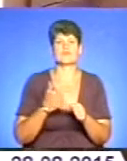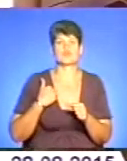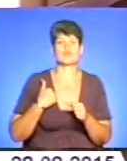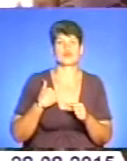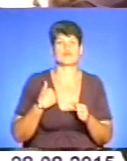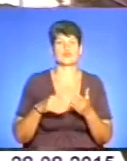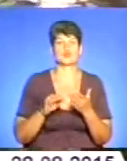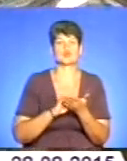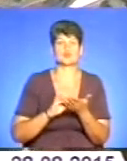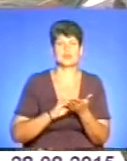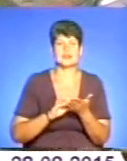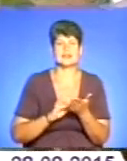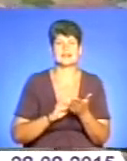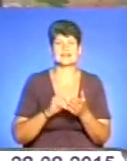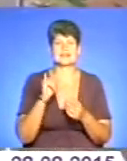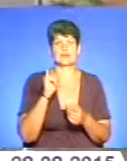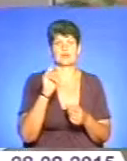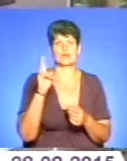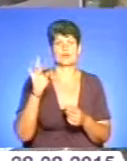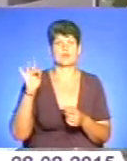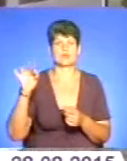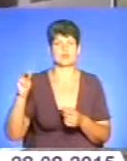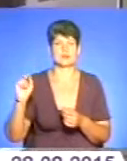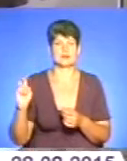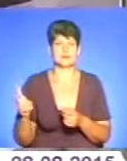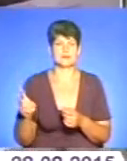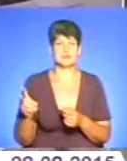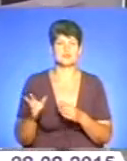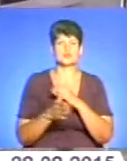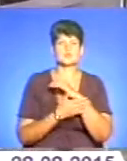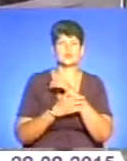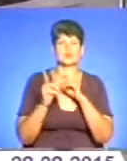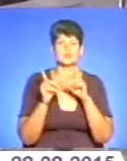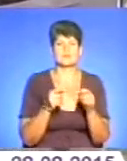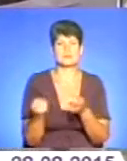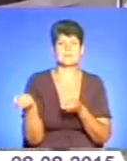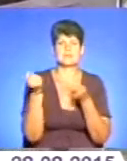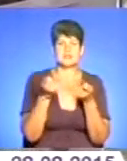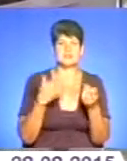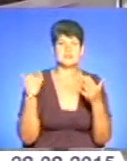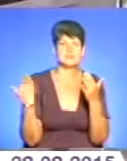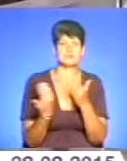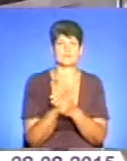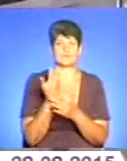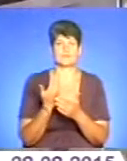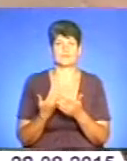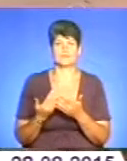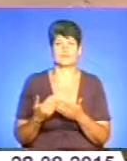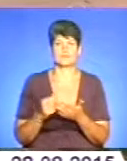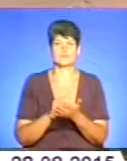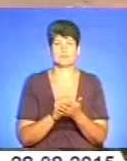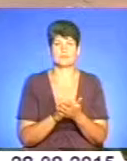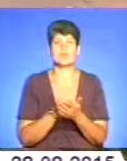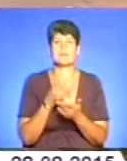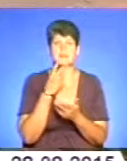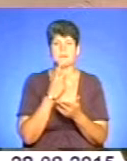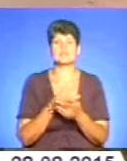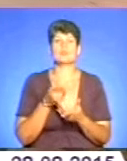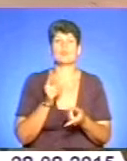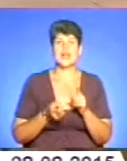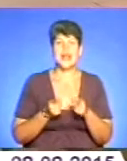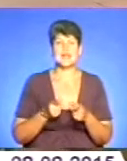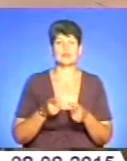документів про героїв Небесної Сотні, Революції Гідності та бійців з Тернопільщини, які загинули в зоні антитерористичної операції. У формуванні